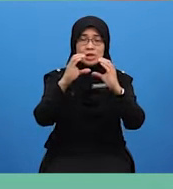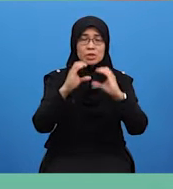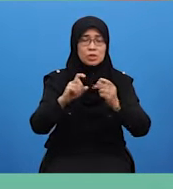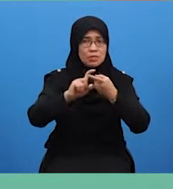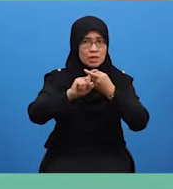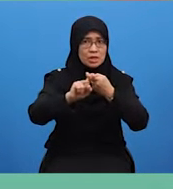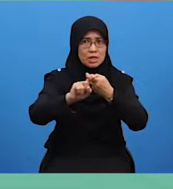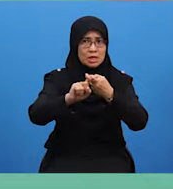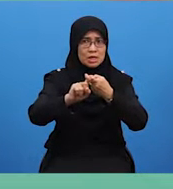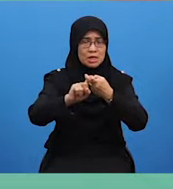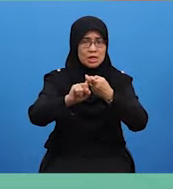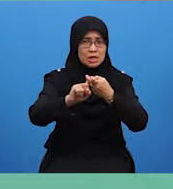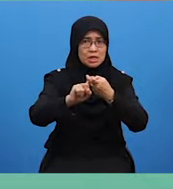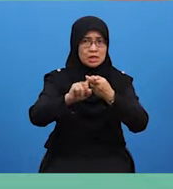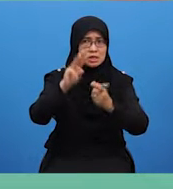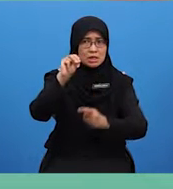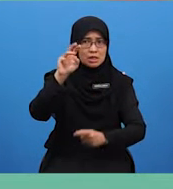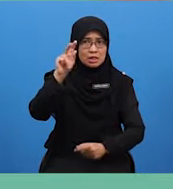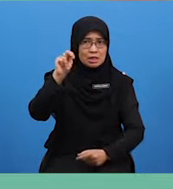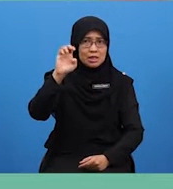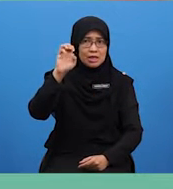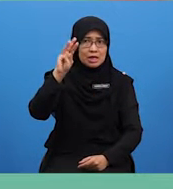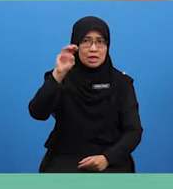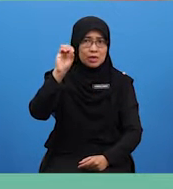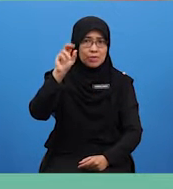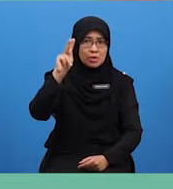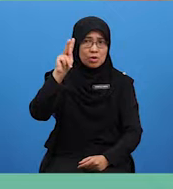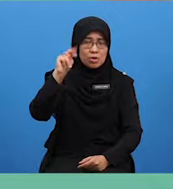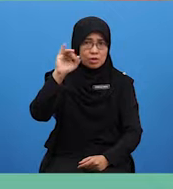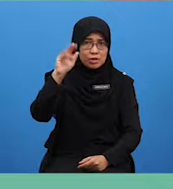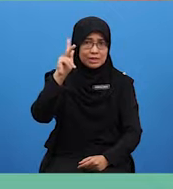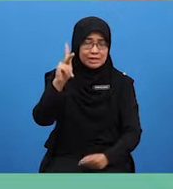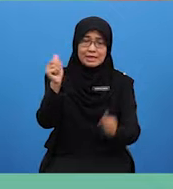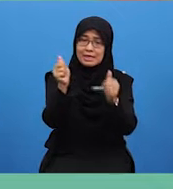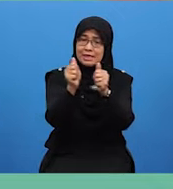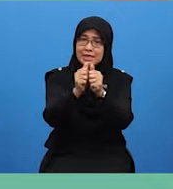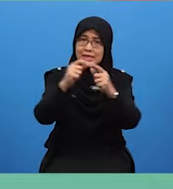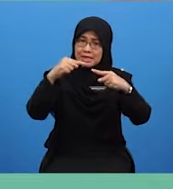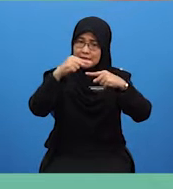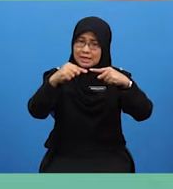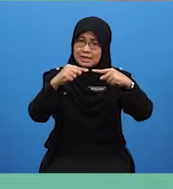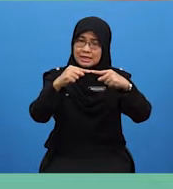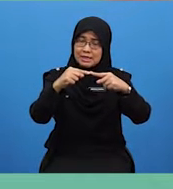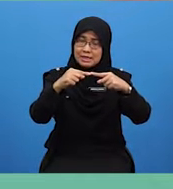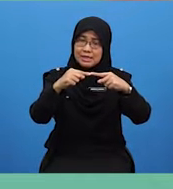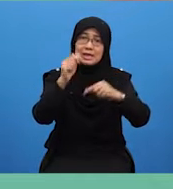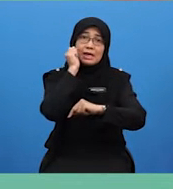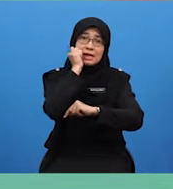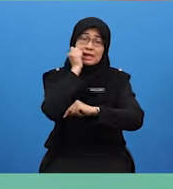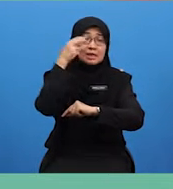Cuba kaitkan mnemonik dengan fasa kita haid. Di HBSP,